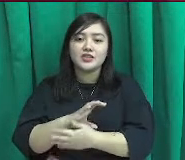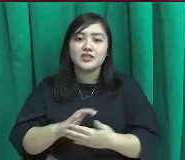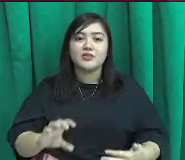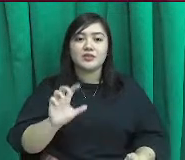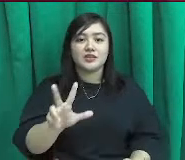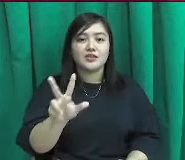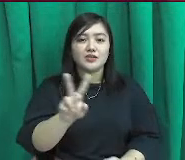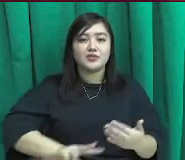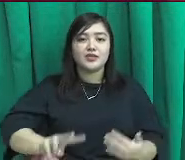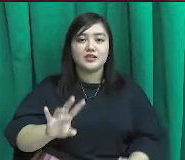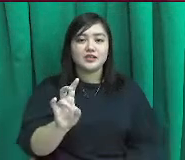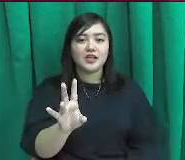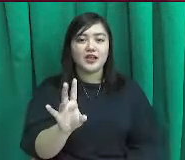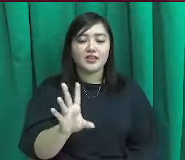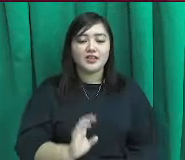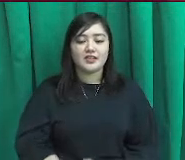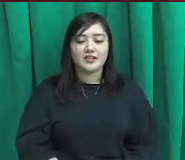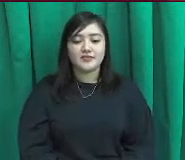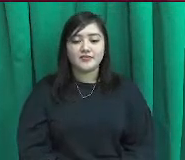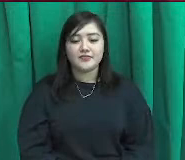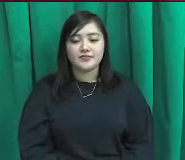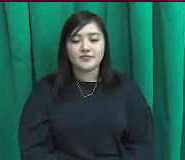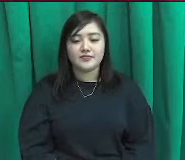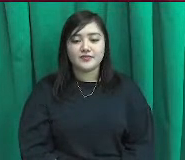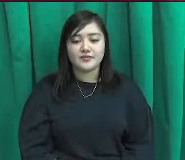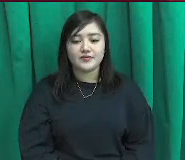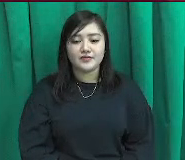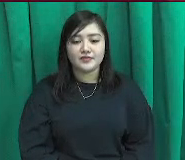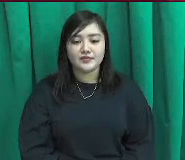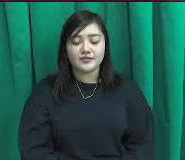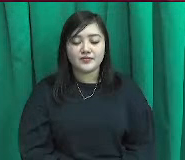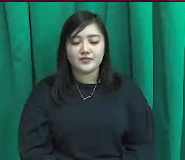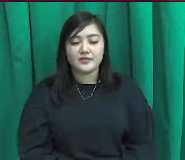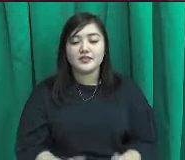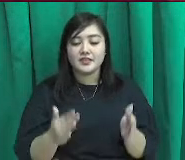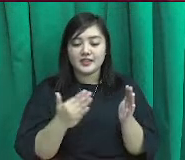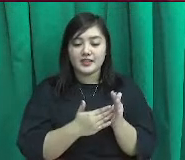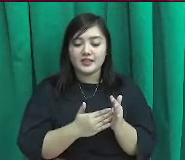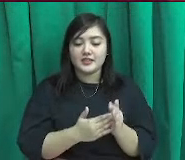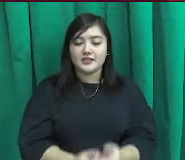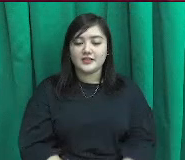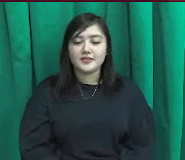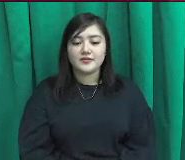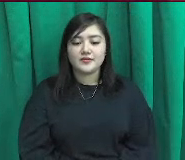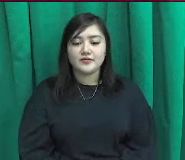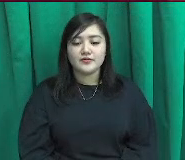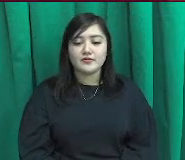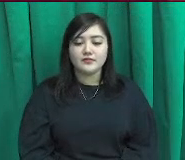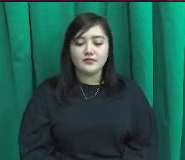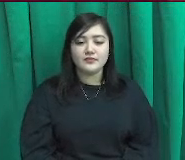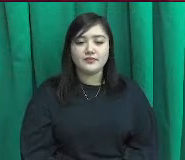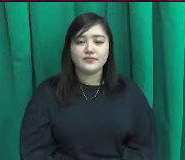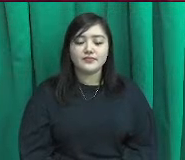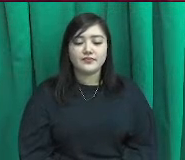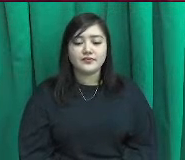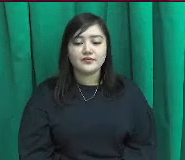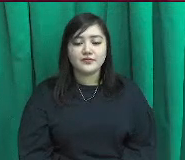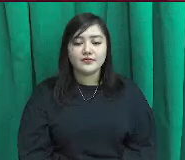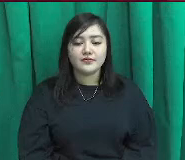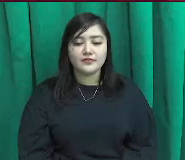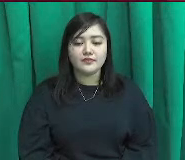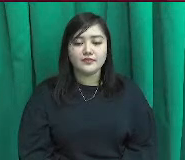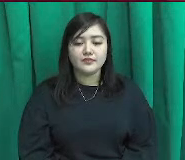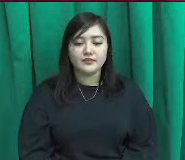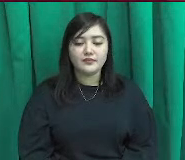therefore, beloved, seeing ye know these things before, beware lest ye also being led away